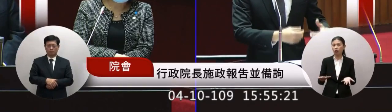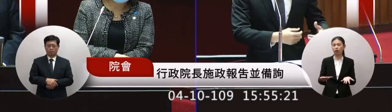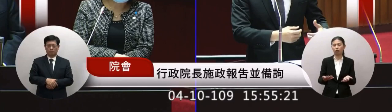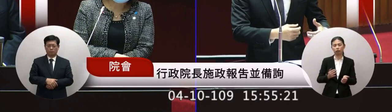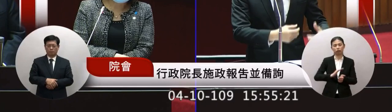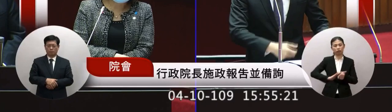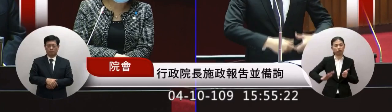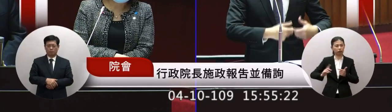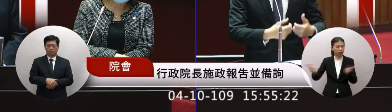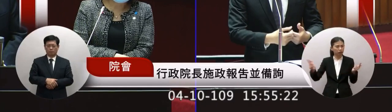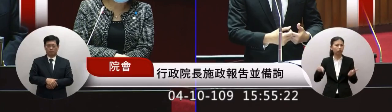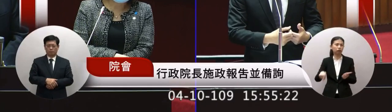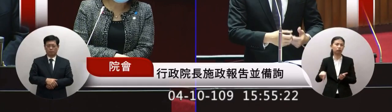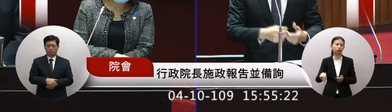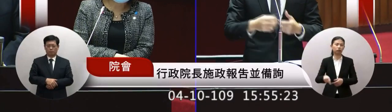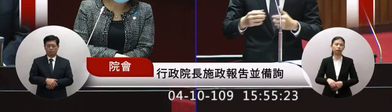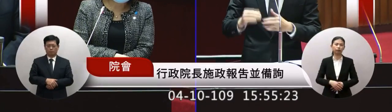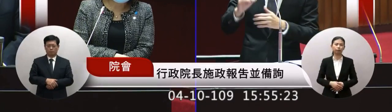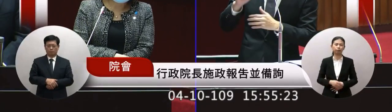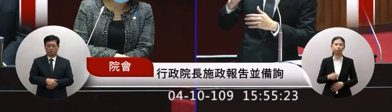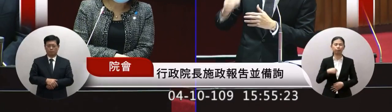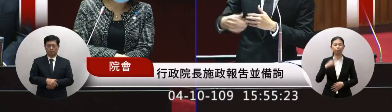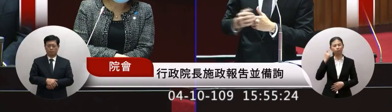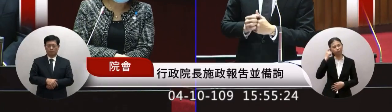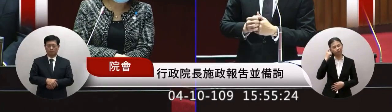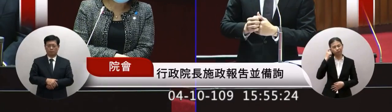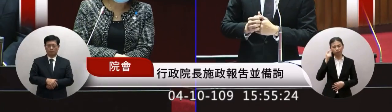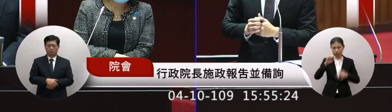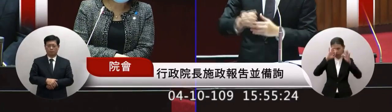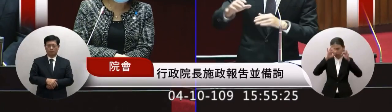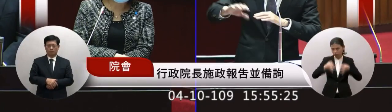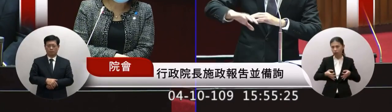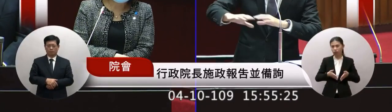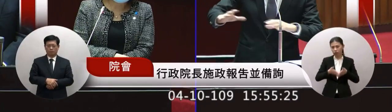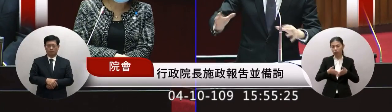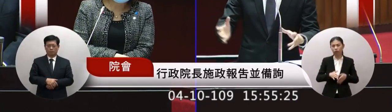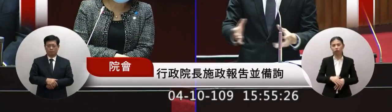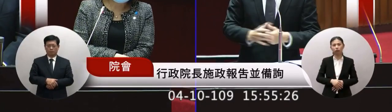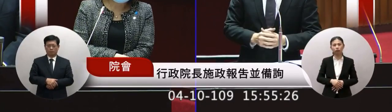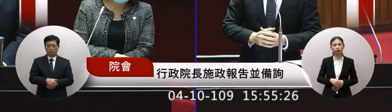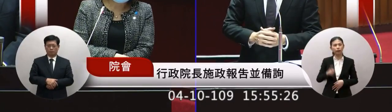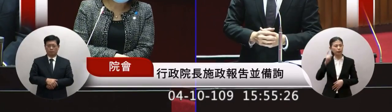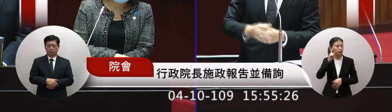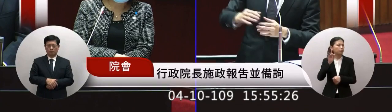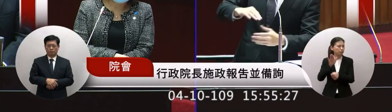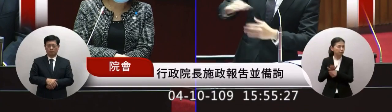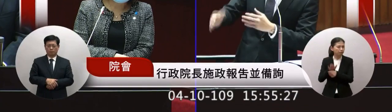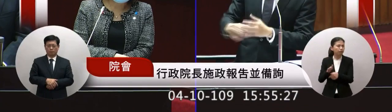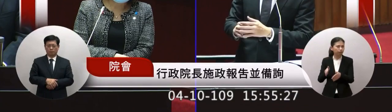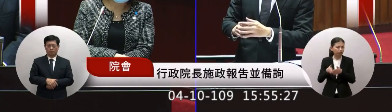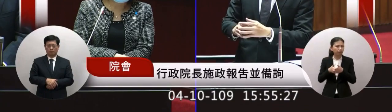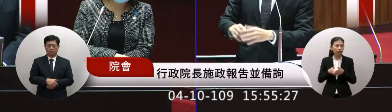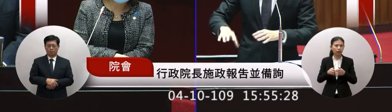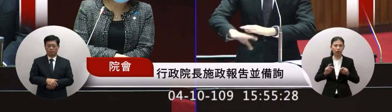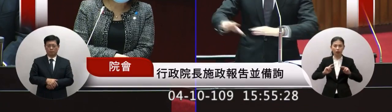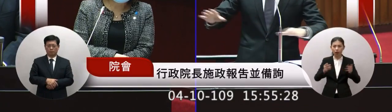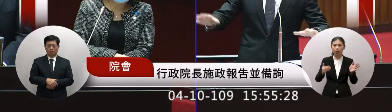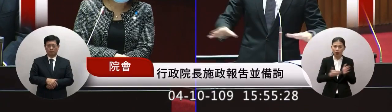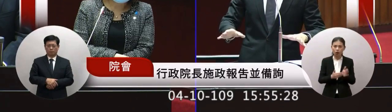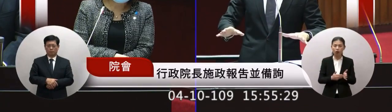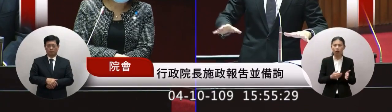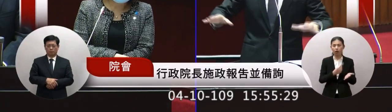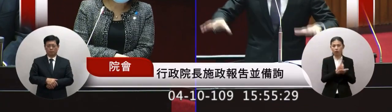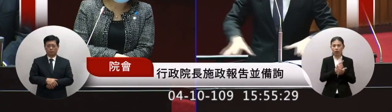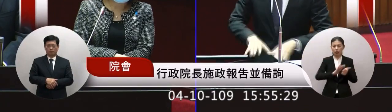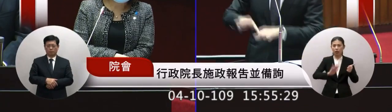的影响搁较济的话吼，我是认为这个部分嘛是要检讨一下。啊，咱看要安怎会当来调整，卖讲这改了了后，大家人拢受到